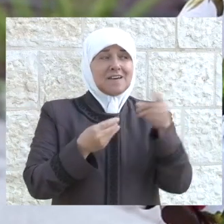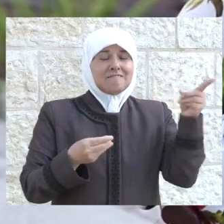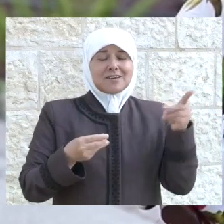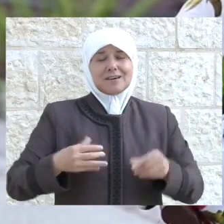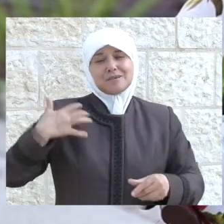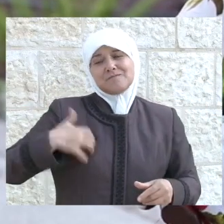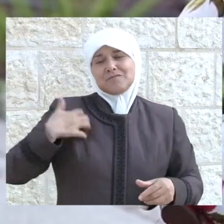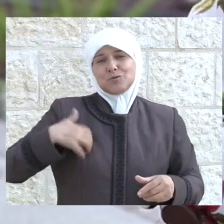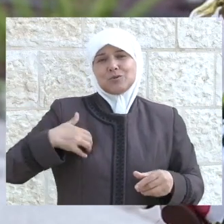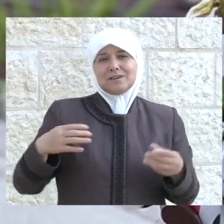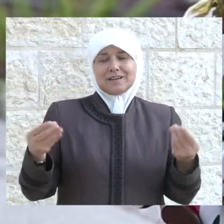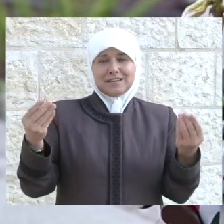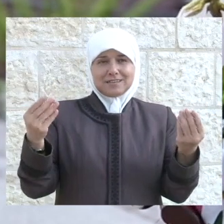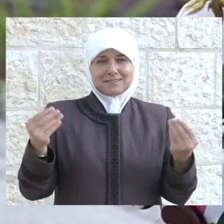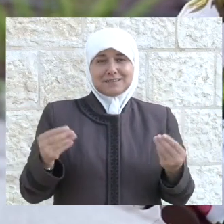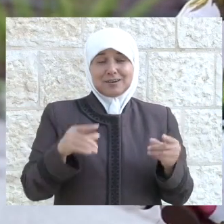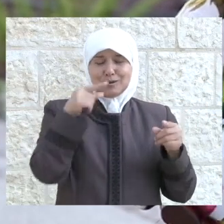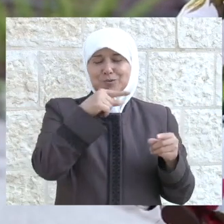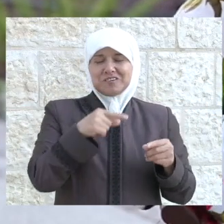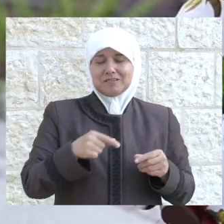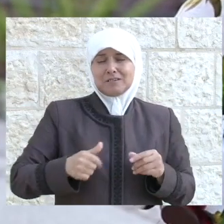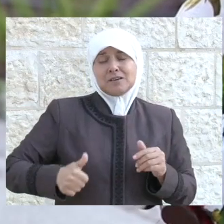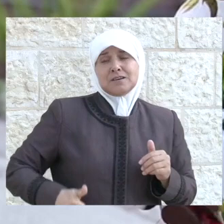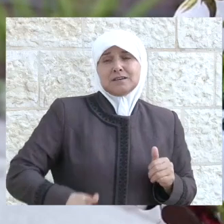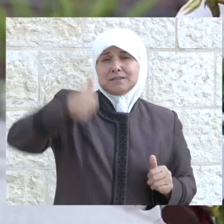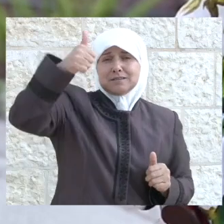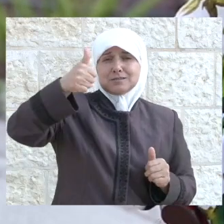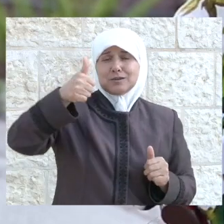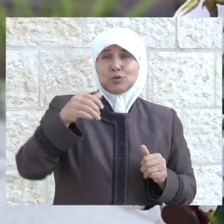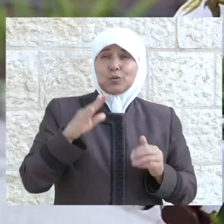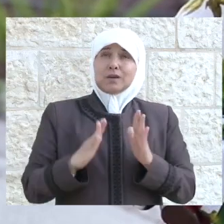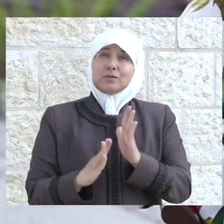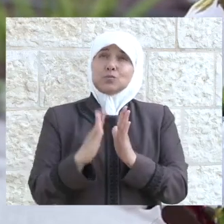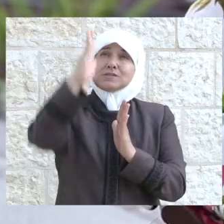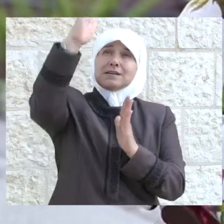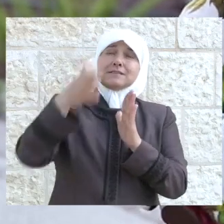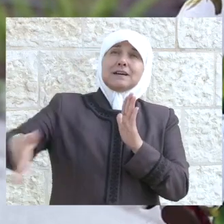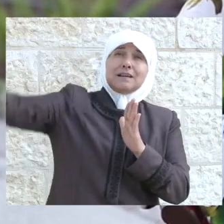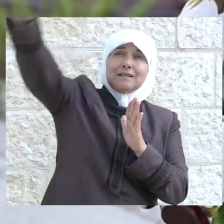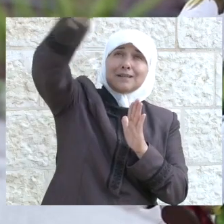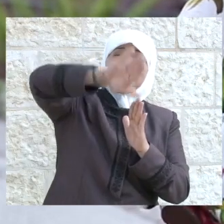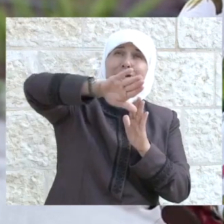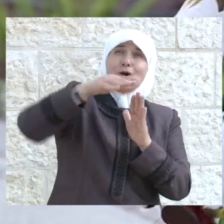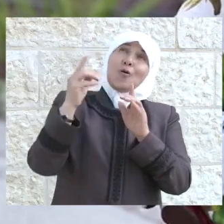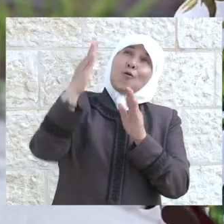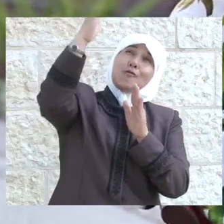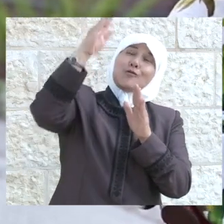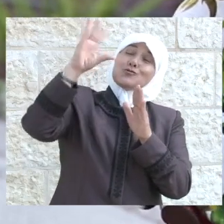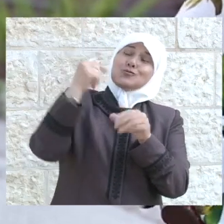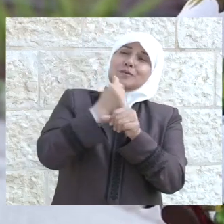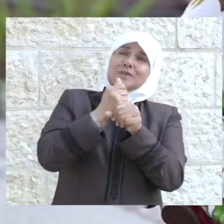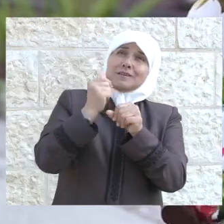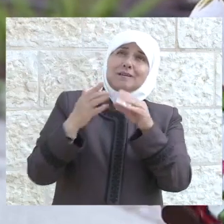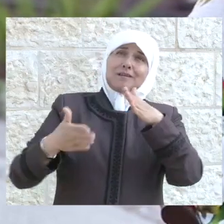مشاعر نصر، مشاعر إني أنا وصلت على القمة. ورفعت علم فلسطين على قمة